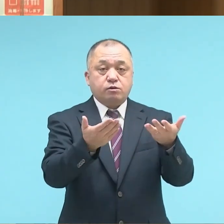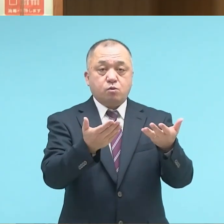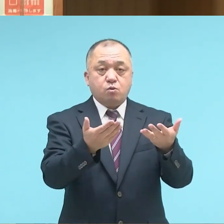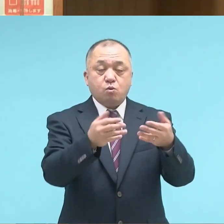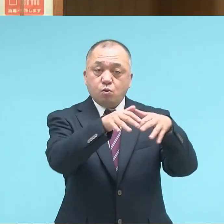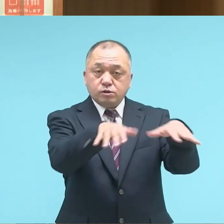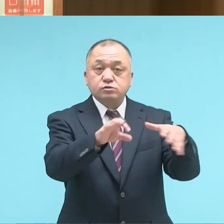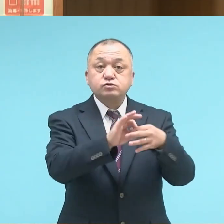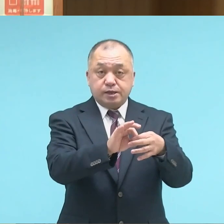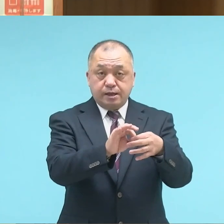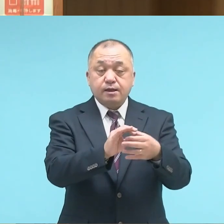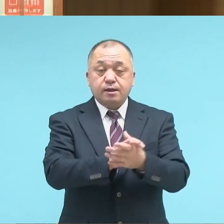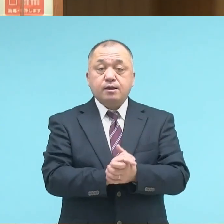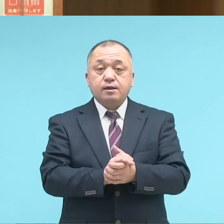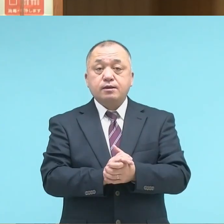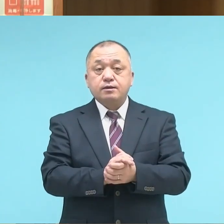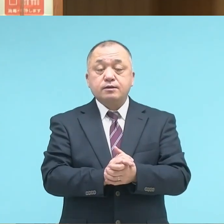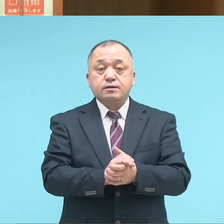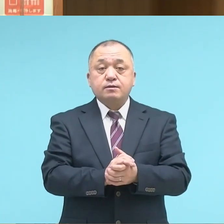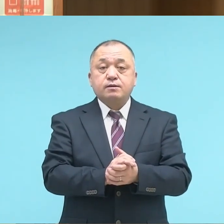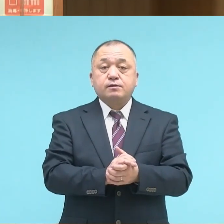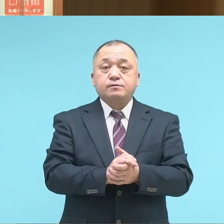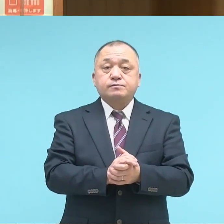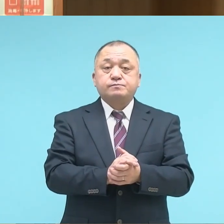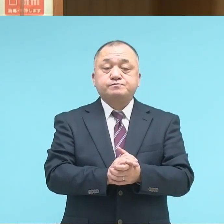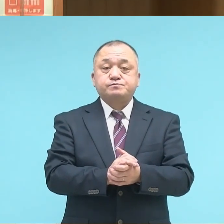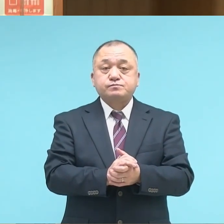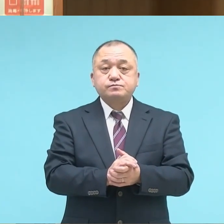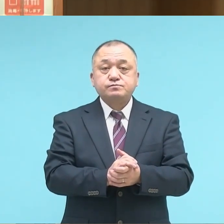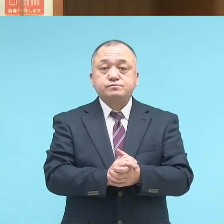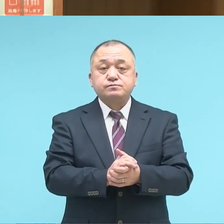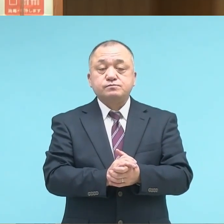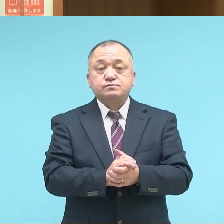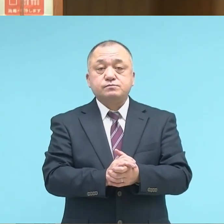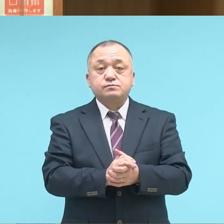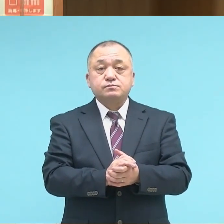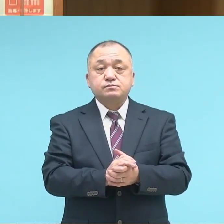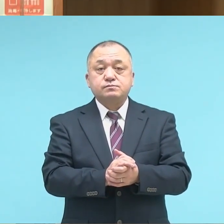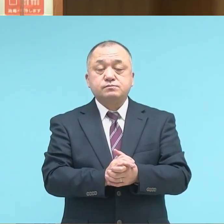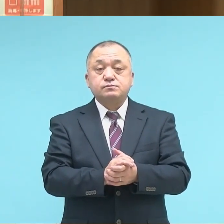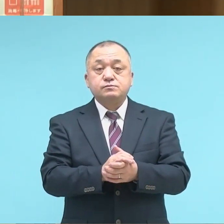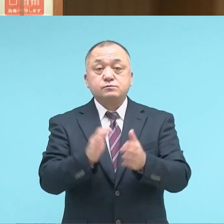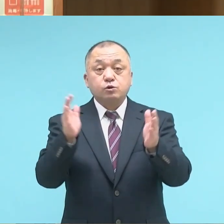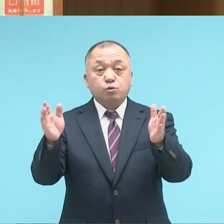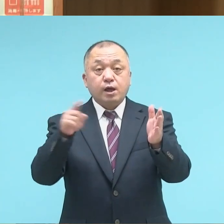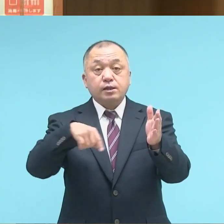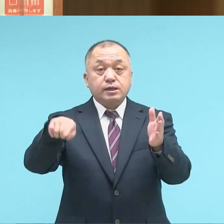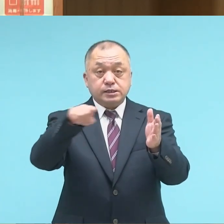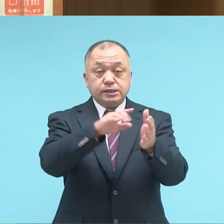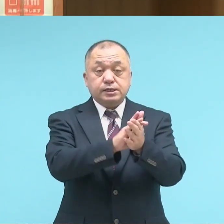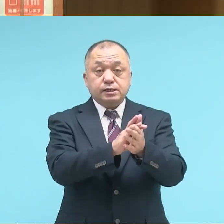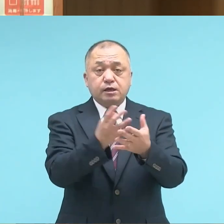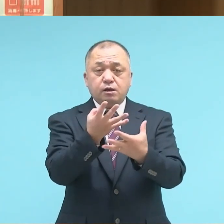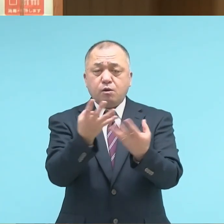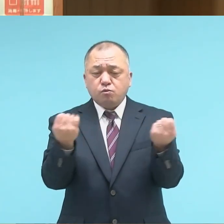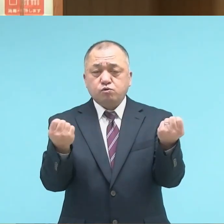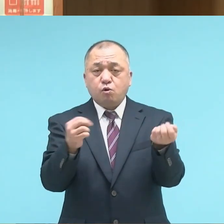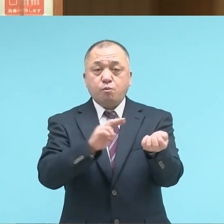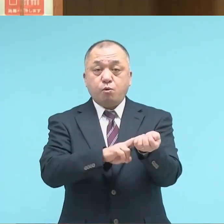頭の話題提供の中でも触れられていましたけれども、年末年始多くの病院が休止になったり